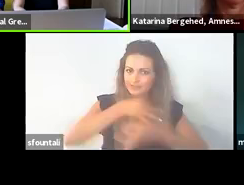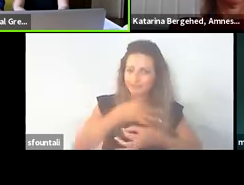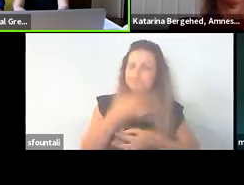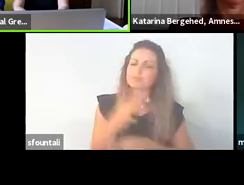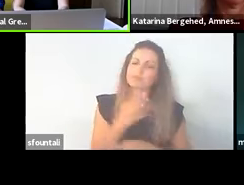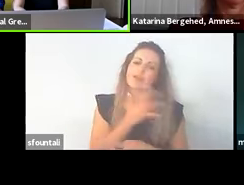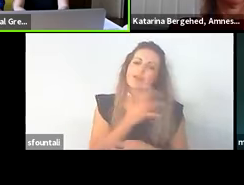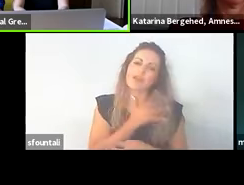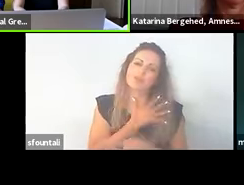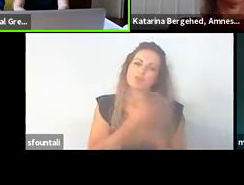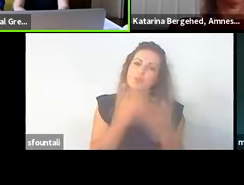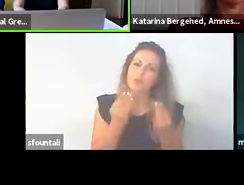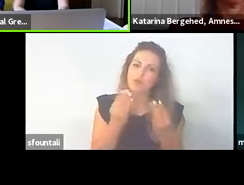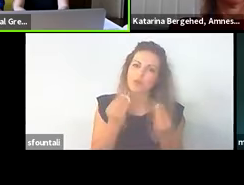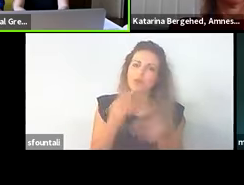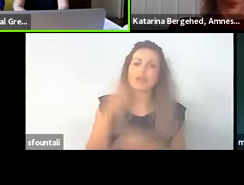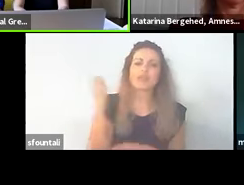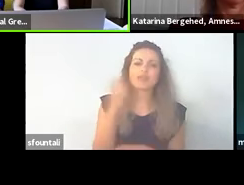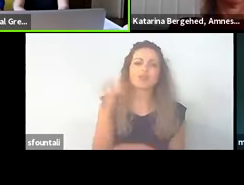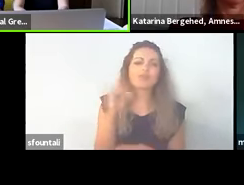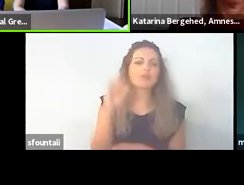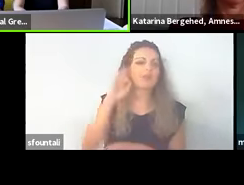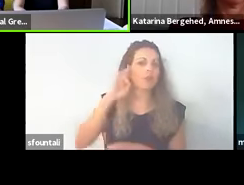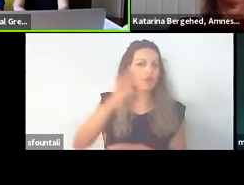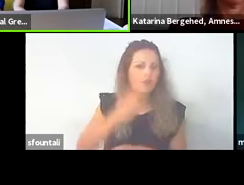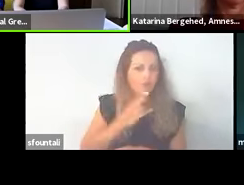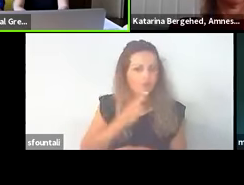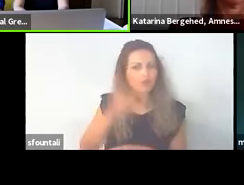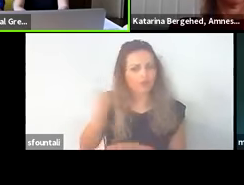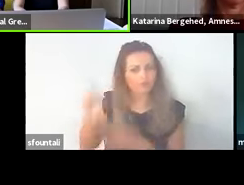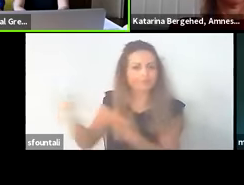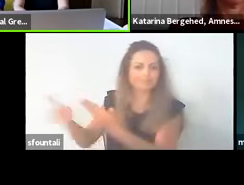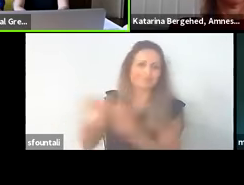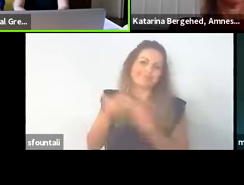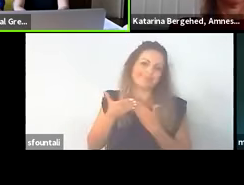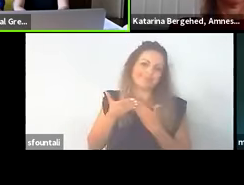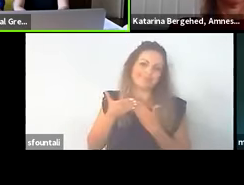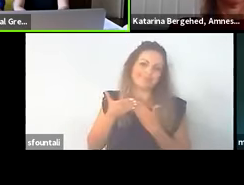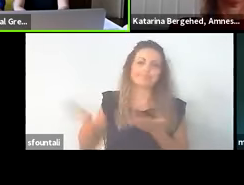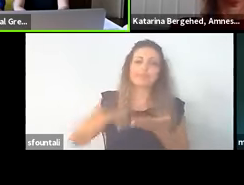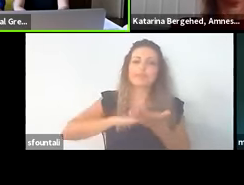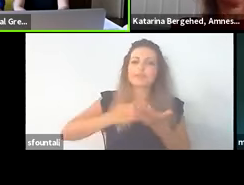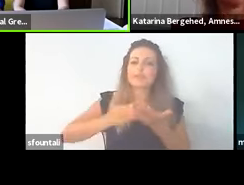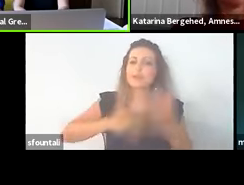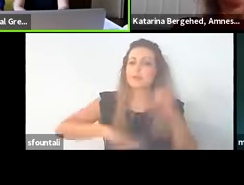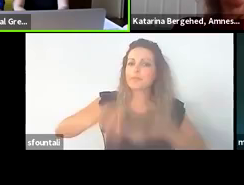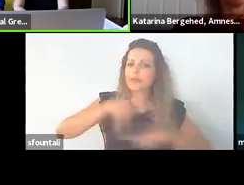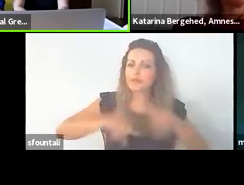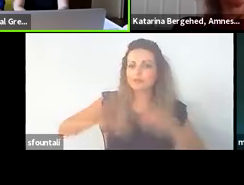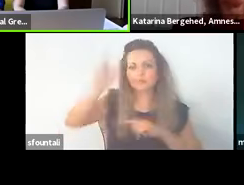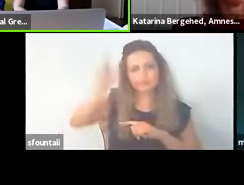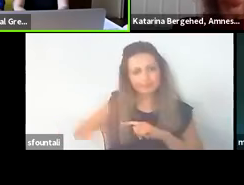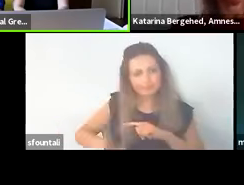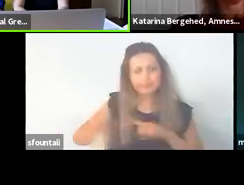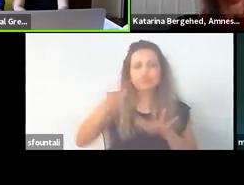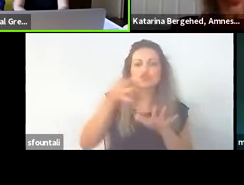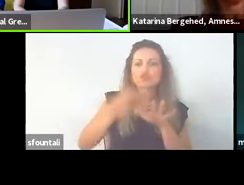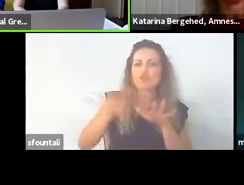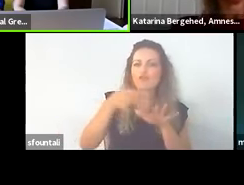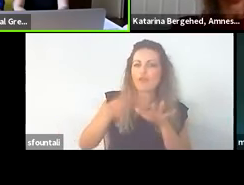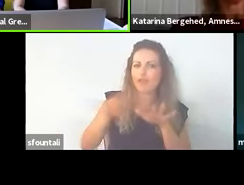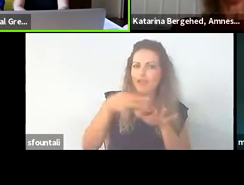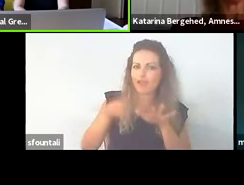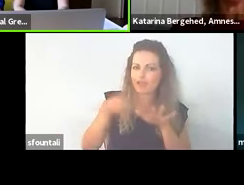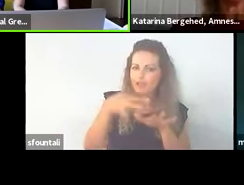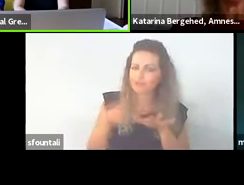θερμά το Εθνικό Ίδρυμα Κοφών για την πολύτιμη συνεισφορά του. Τη διερμηνία θα πραγματοποιήσει μαζί μας σήμερα η κυρία Σοφία Φουνταλή, την